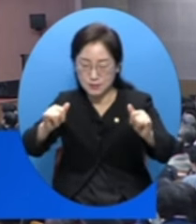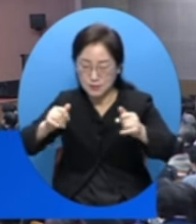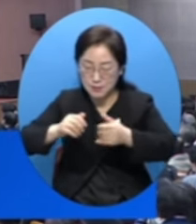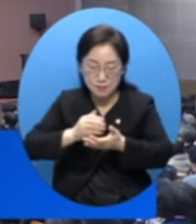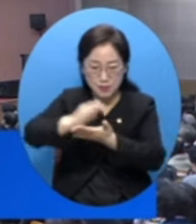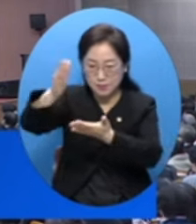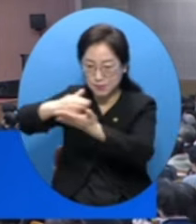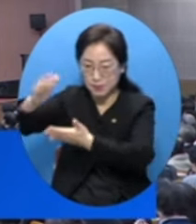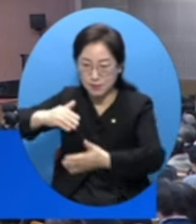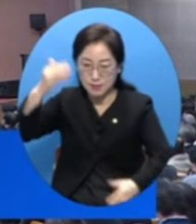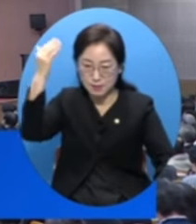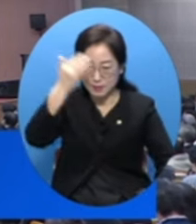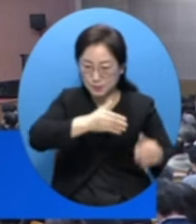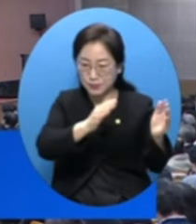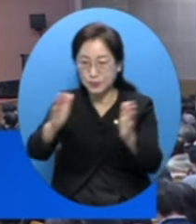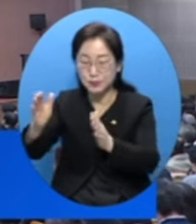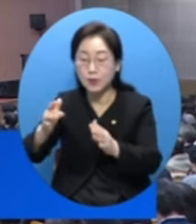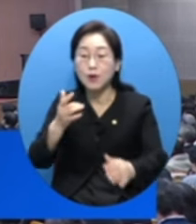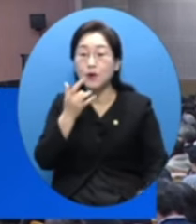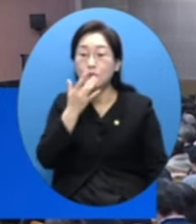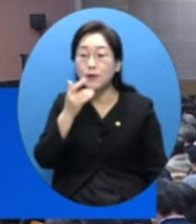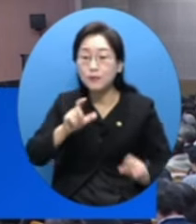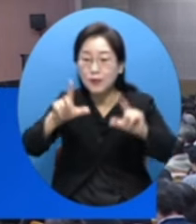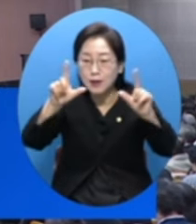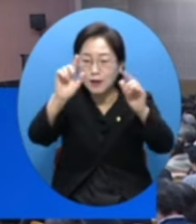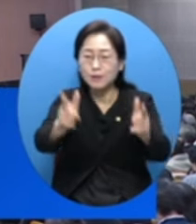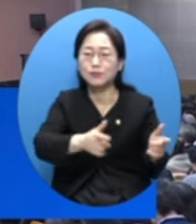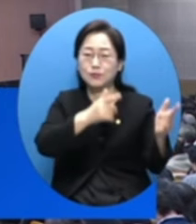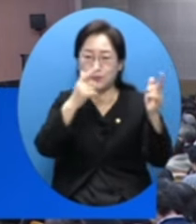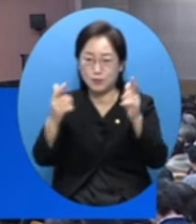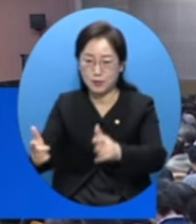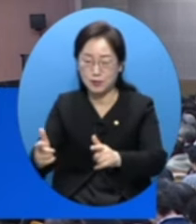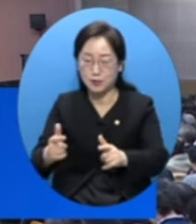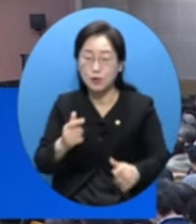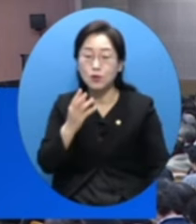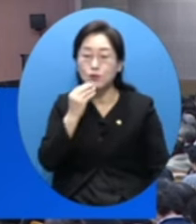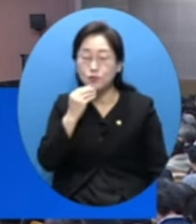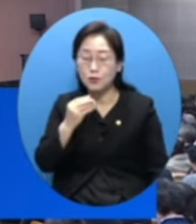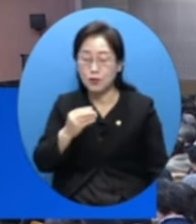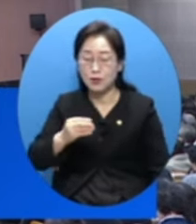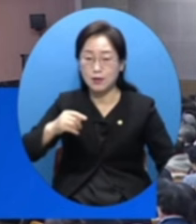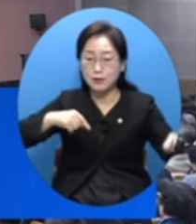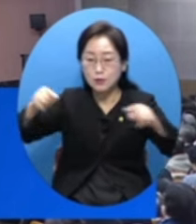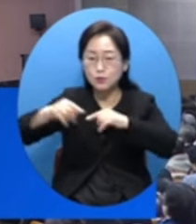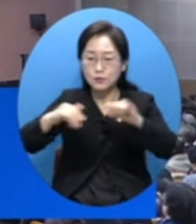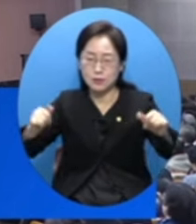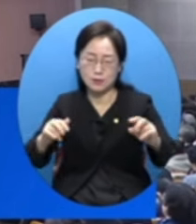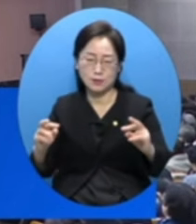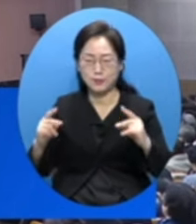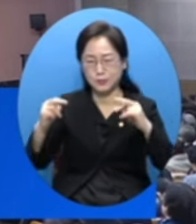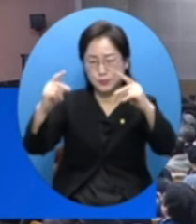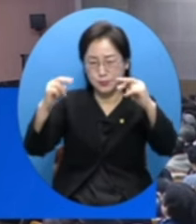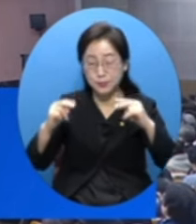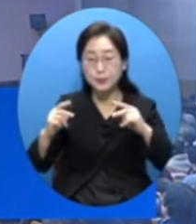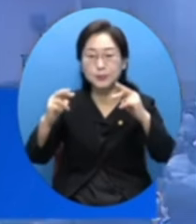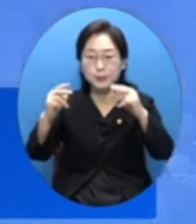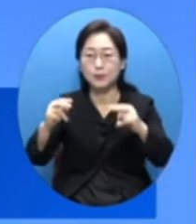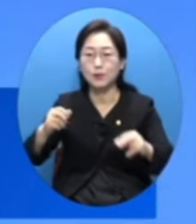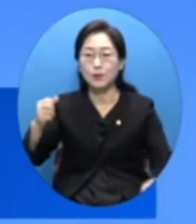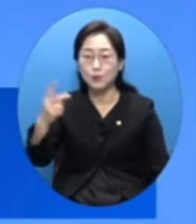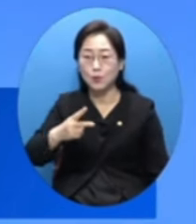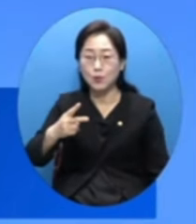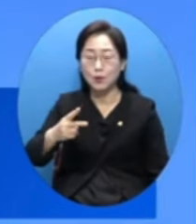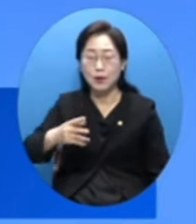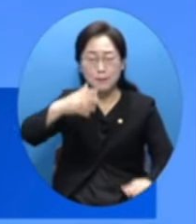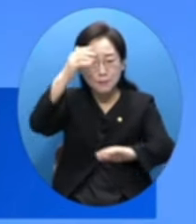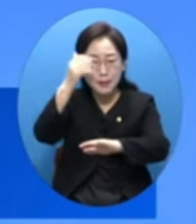하시고 화요 날에는 온 종일 유대교 지도자들과 논쟁을 하시면서 동시에 또 마지막